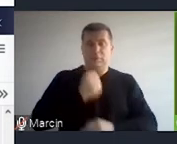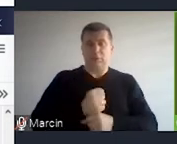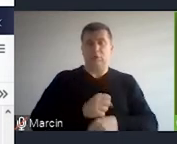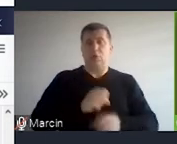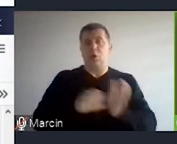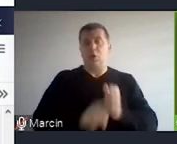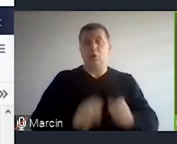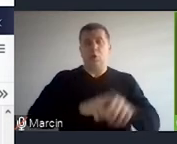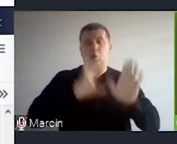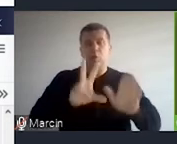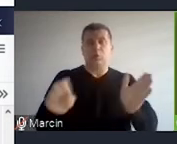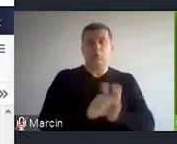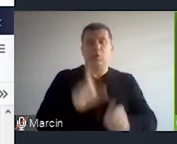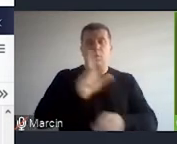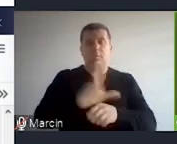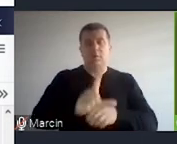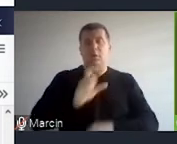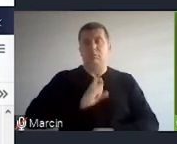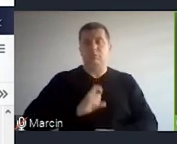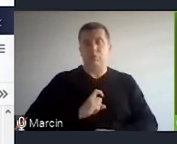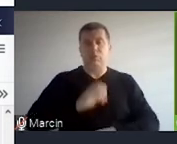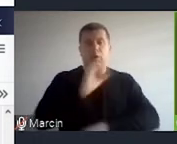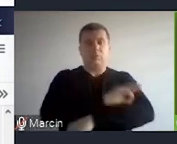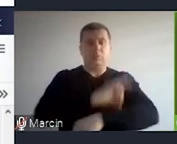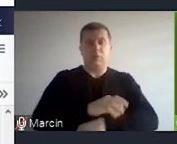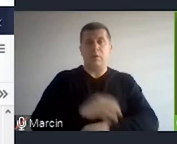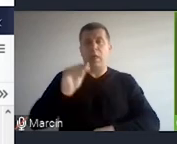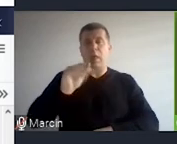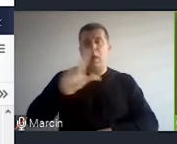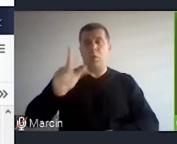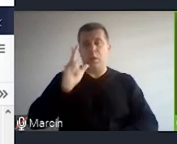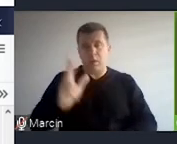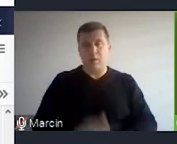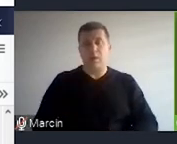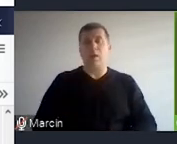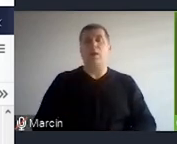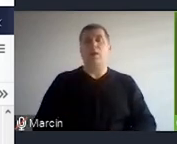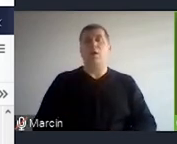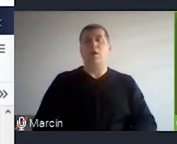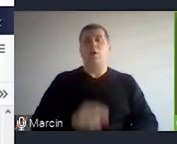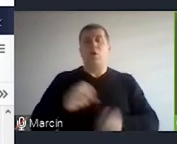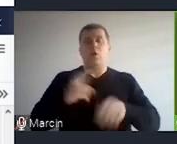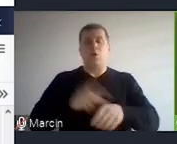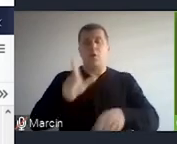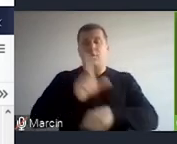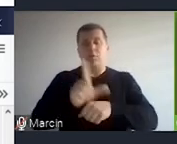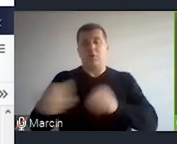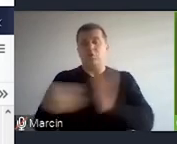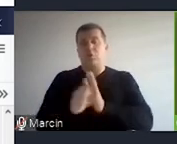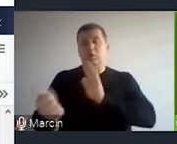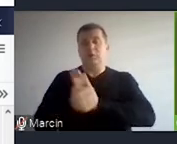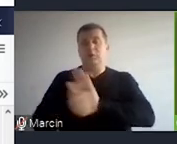od 8 do 12 w biurze projektów EŁK-u, a następnie od 12 do